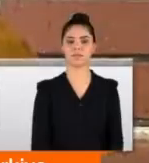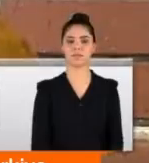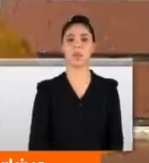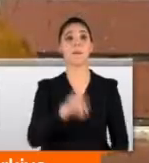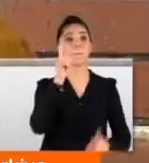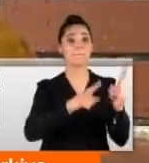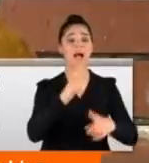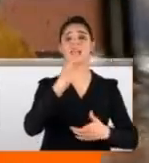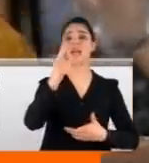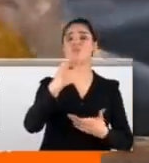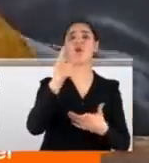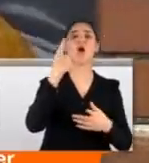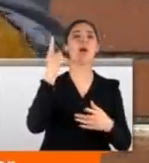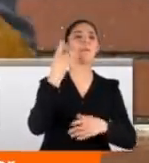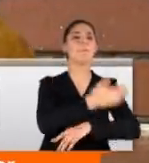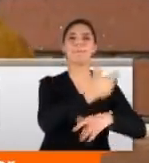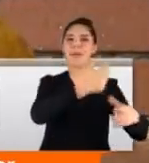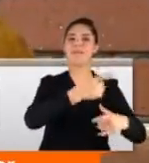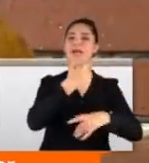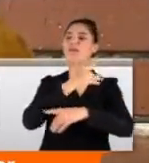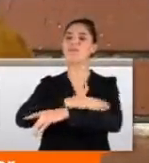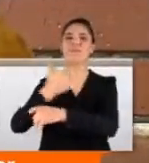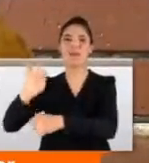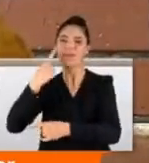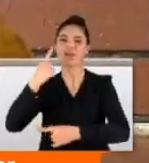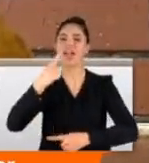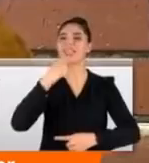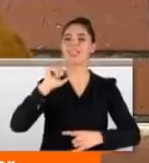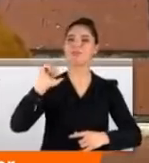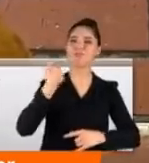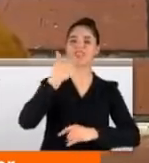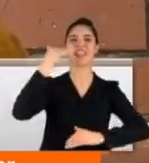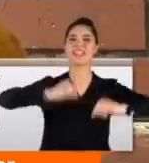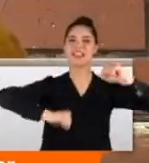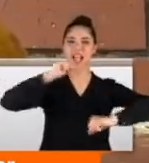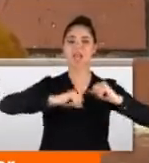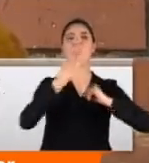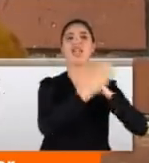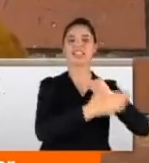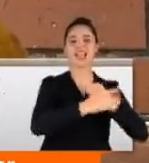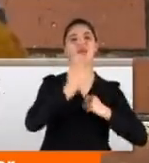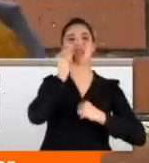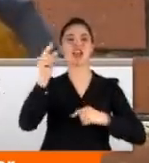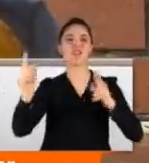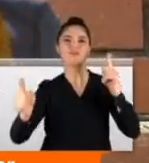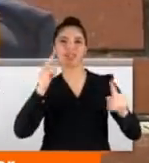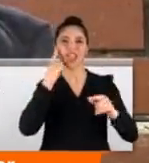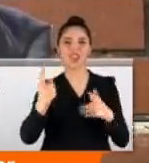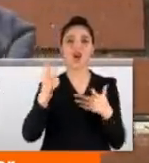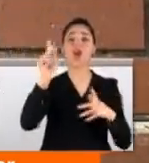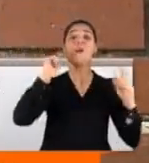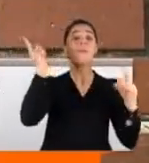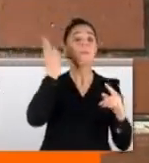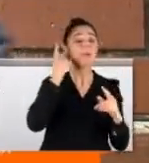Zaman zaman iller arası tanık olduğumuz lezzet rekabetine bugünlerde Trabzon ve Giresun'da dahil oldu. Trabzon dünyaca meşhur